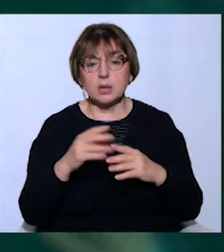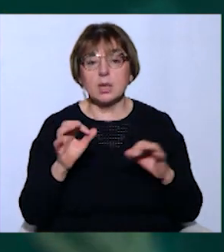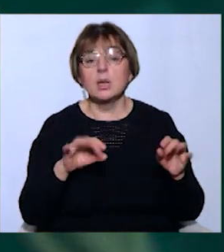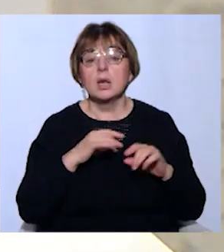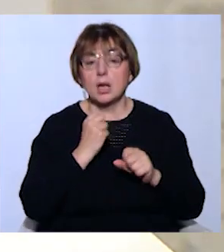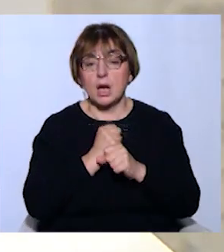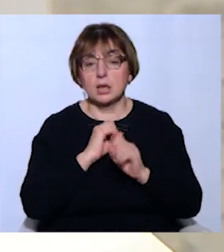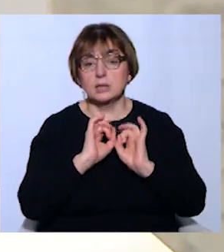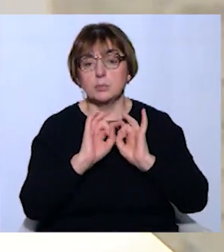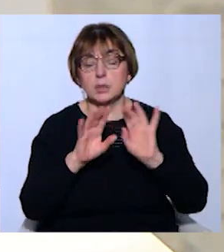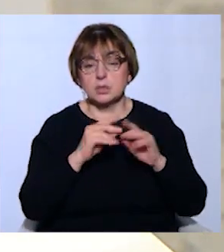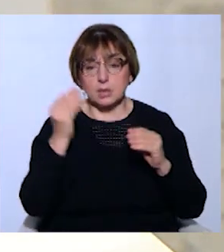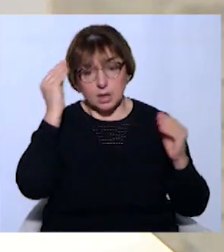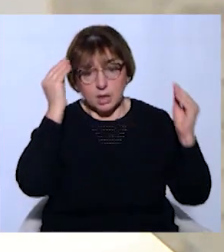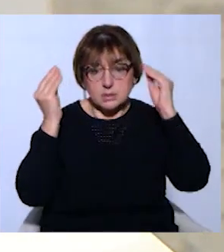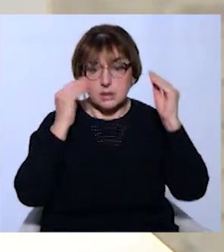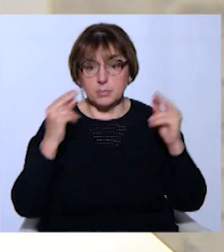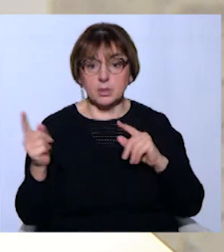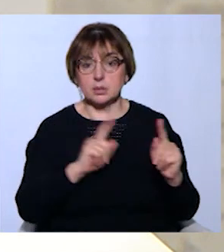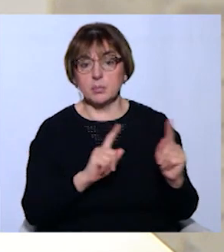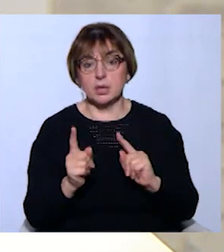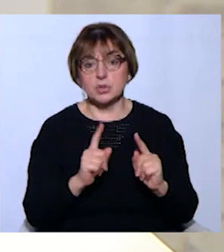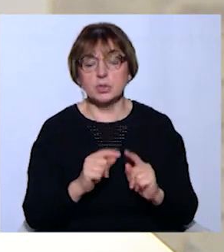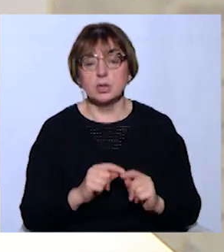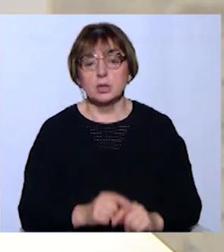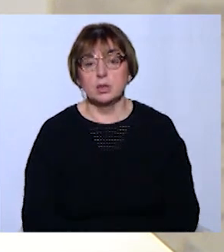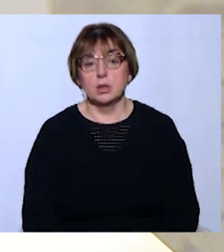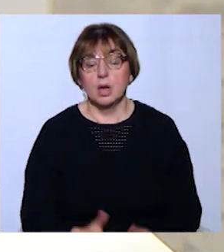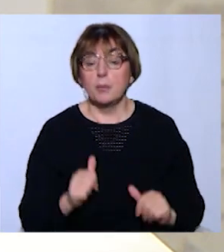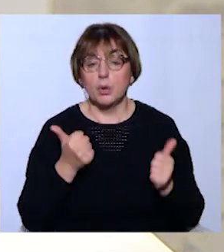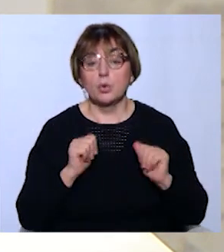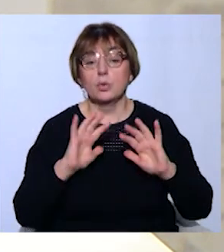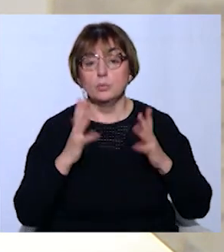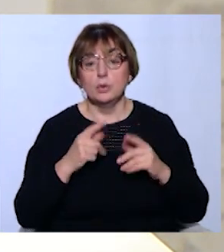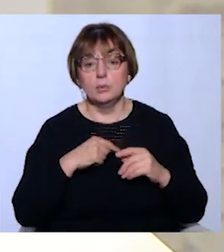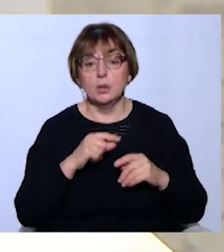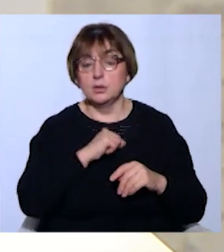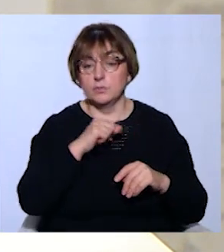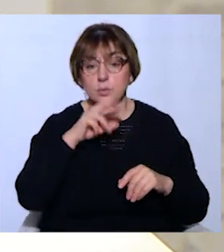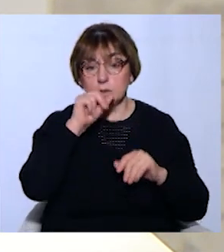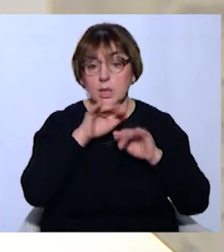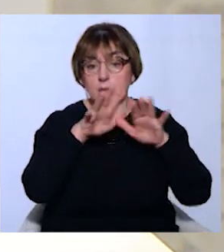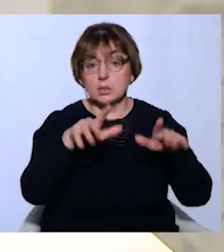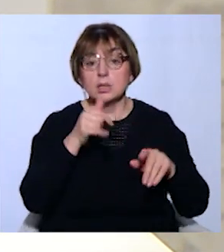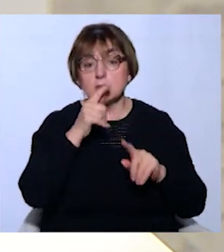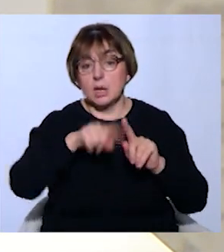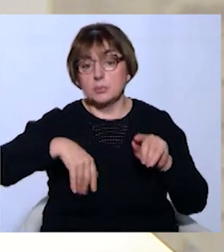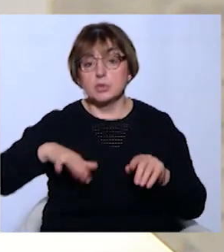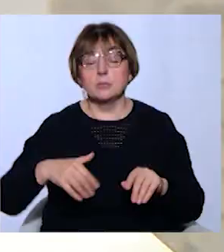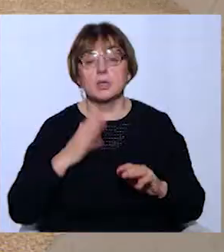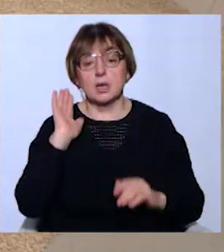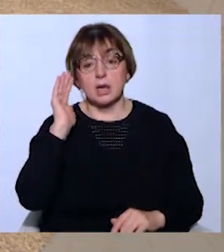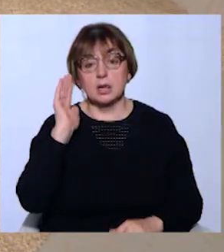ამაზე პრეზენტაცია. გაუზიარეთ ერთმანეთს, საინტერესო იქნება აბა როგორ მოქმედებს რადიაცია წლების შემდეგ.